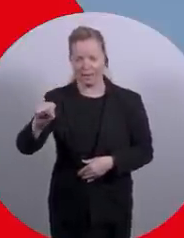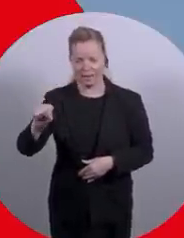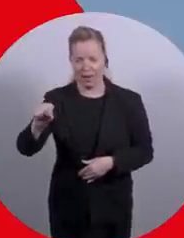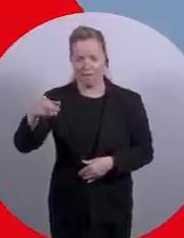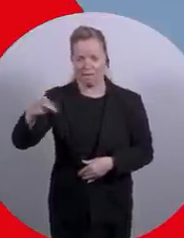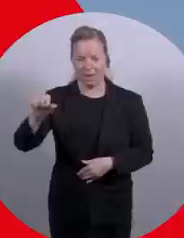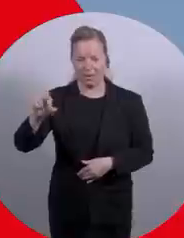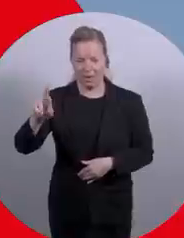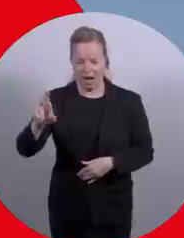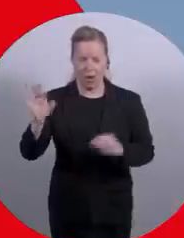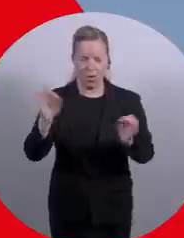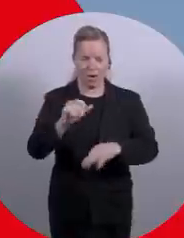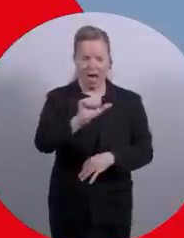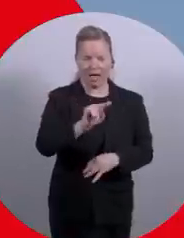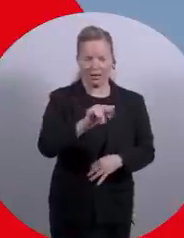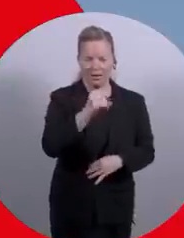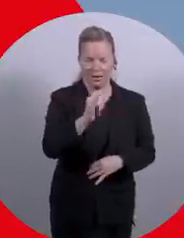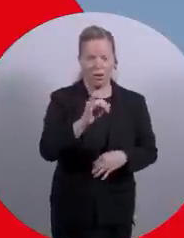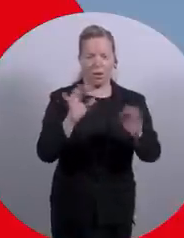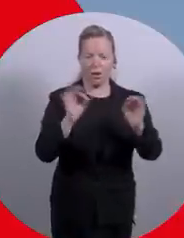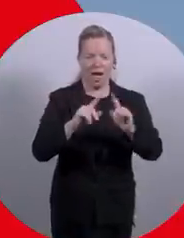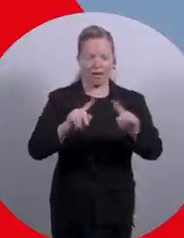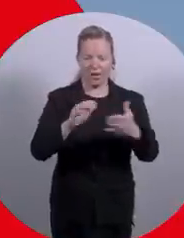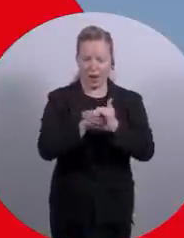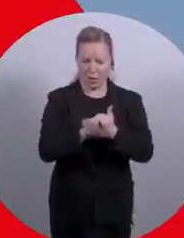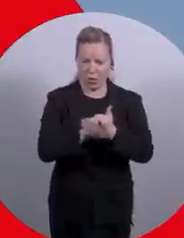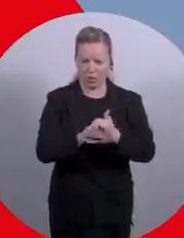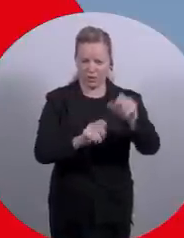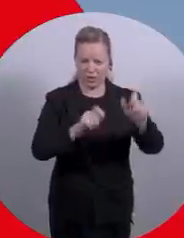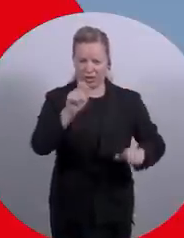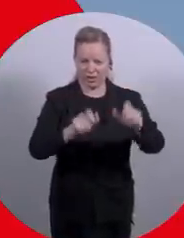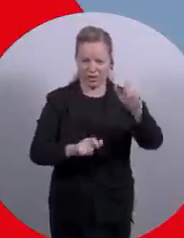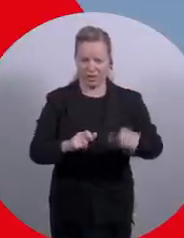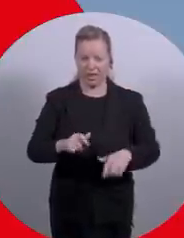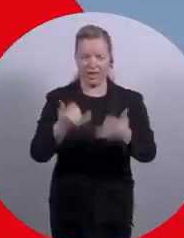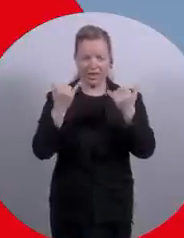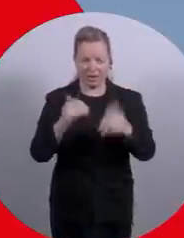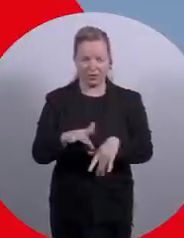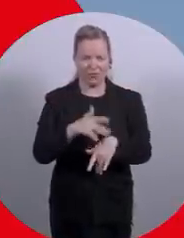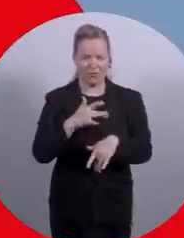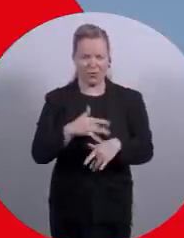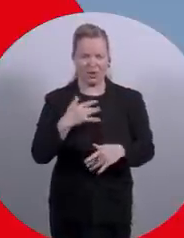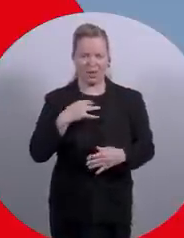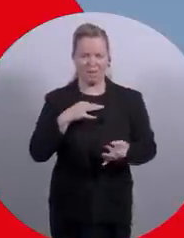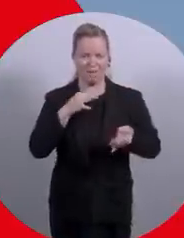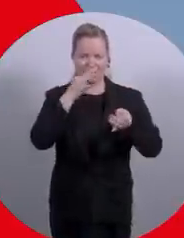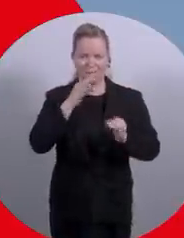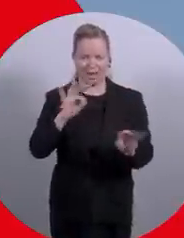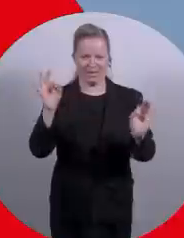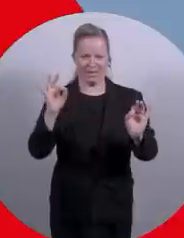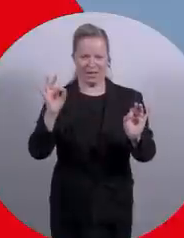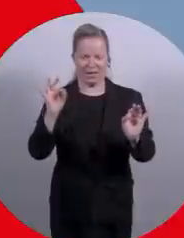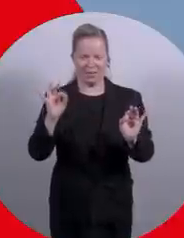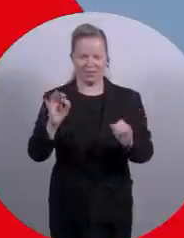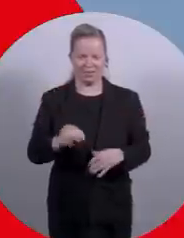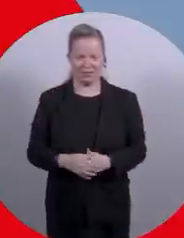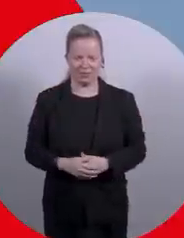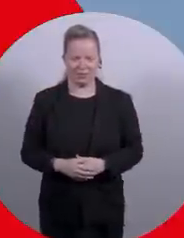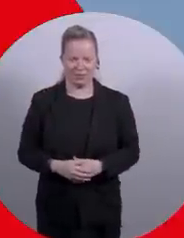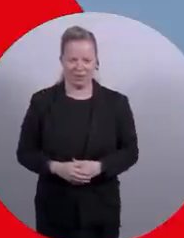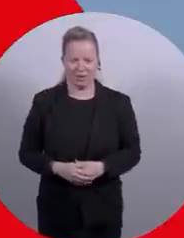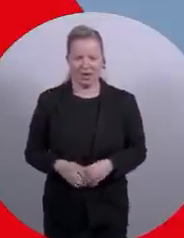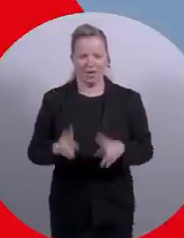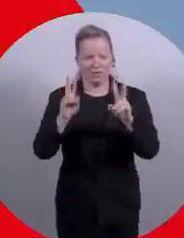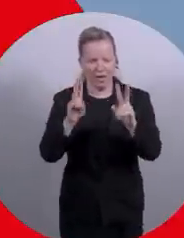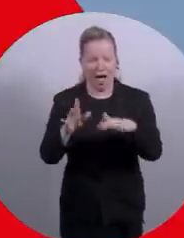allen genossen und genossen es geht mir wieder besser weil ich das Gefühl habe wir